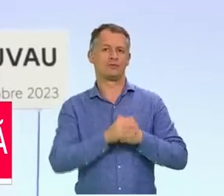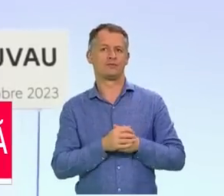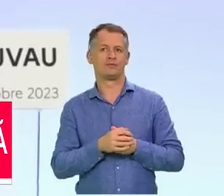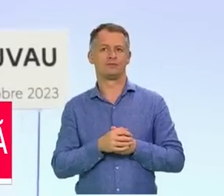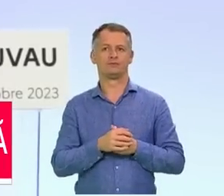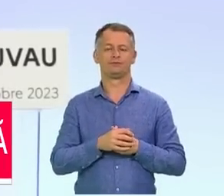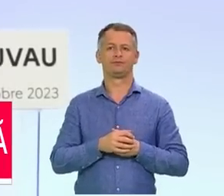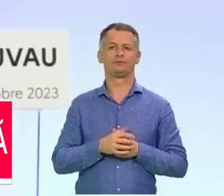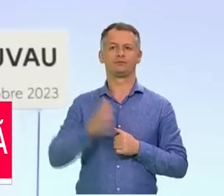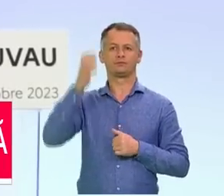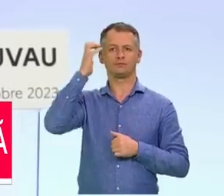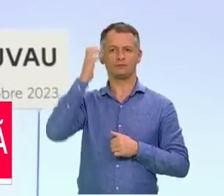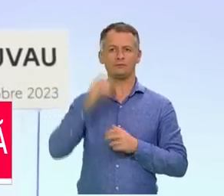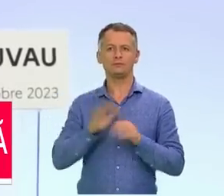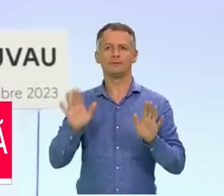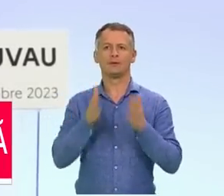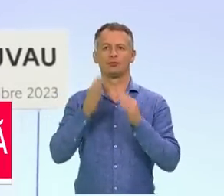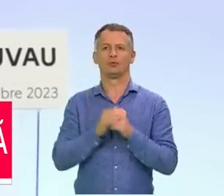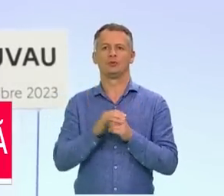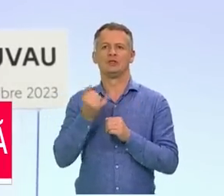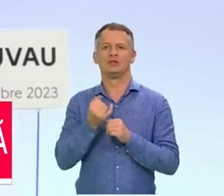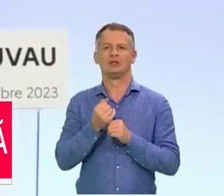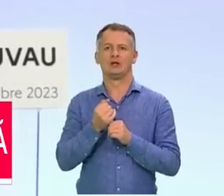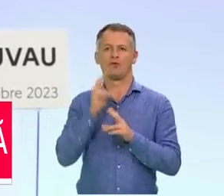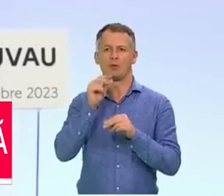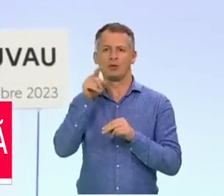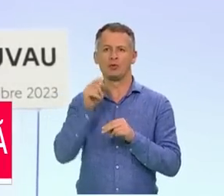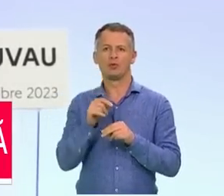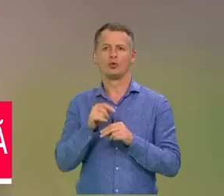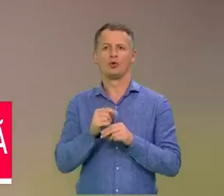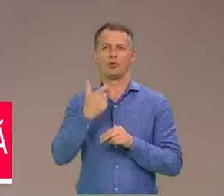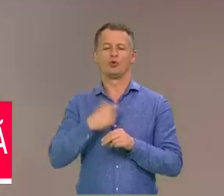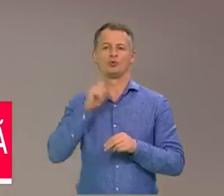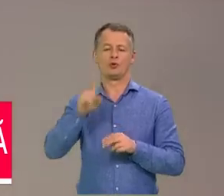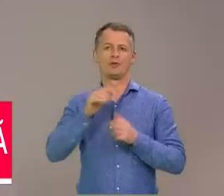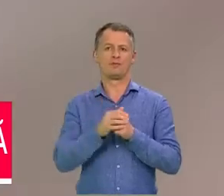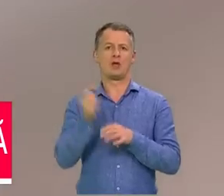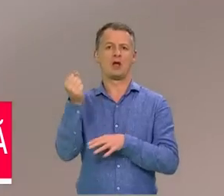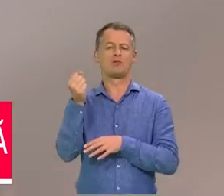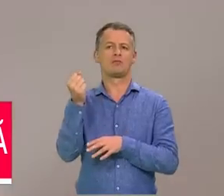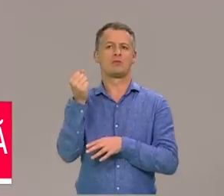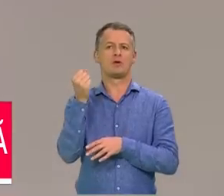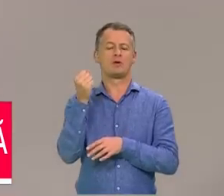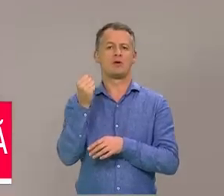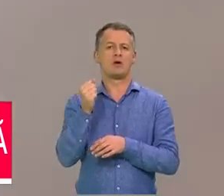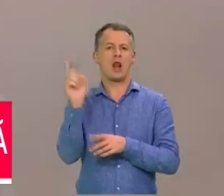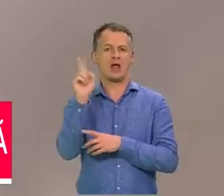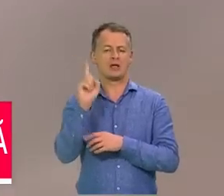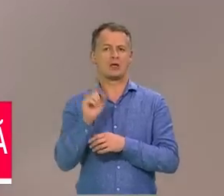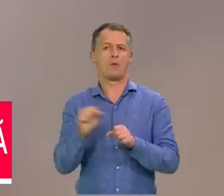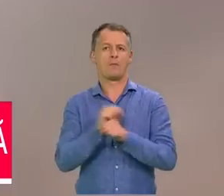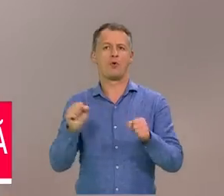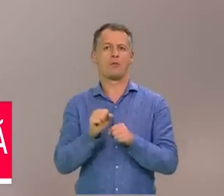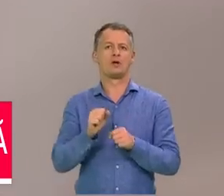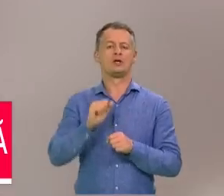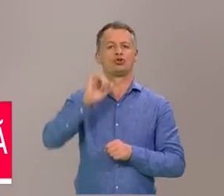depuis samedi dernier. Je me suis moi-même exprimé plusieurs fois avant l'attentat d'Arras. Alertă cu bombă și la un liceu din Strasbourg, la numai